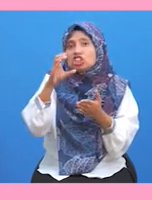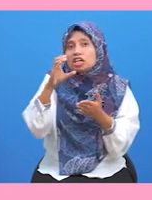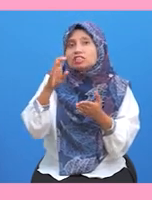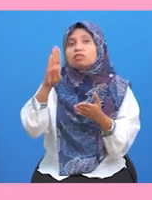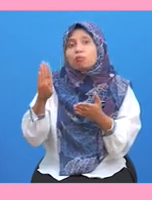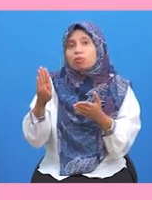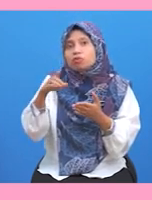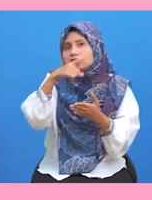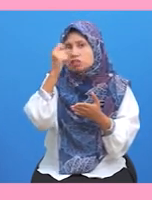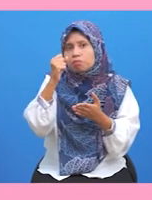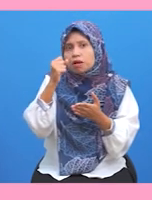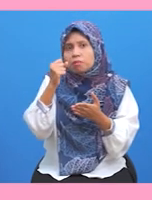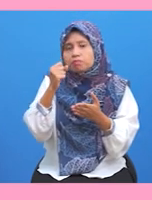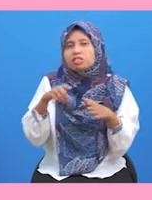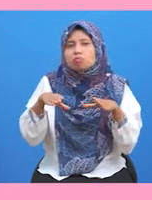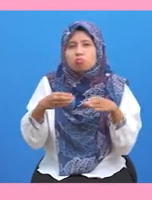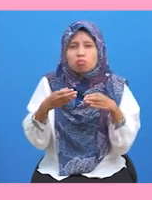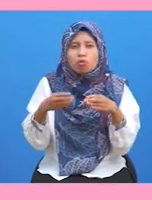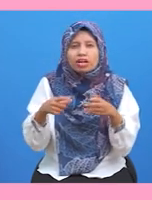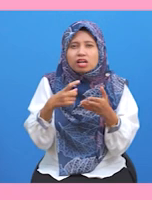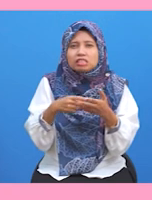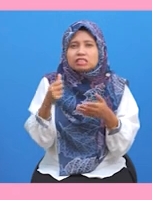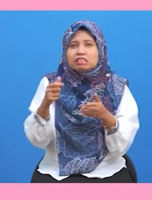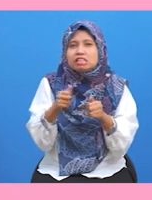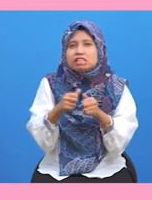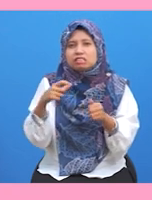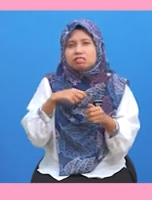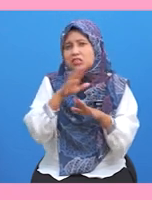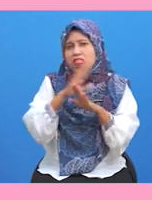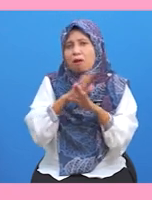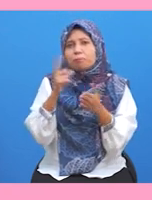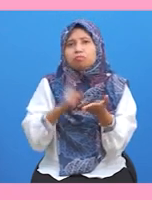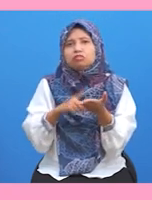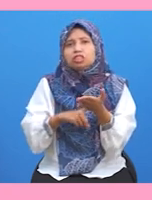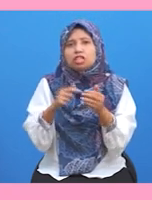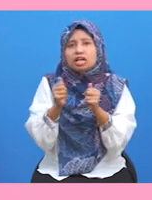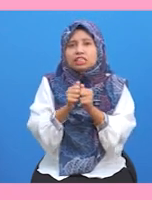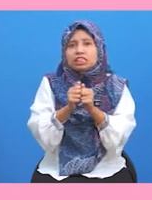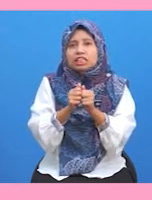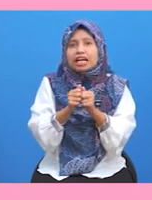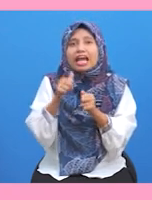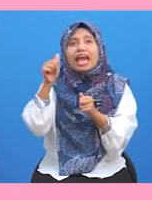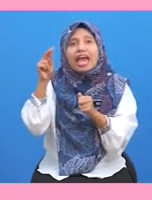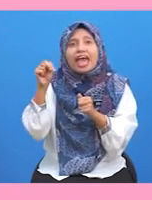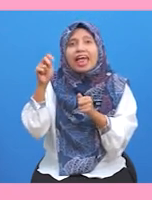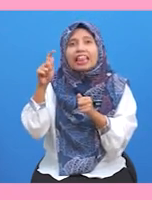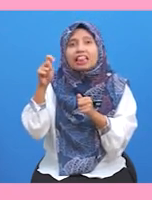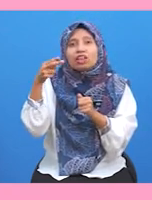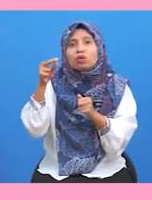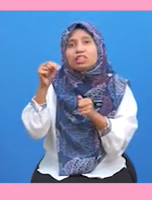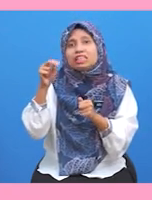Hal ini kerana beliau telah membuat keputusan tanpa berbincang dengan Raja Brooke iaitu Anthony Brooke dan Tuan